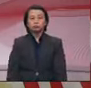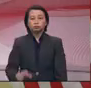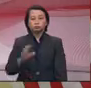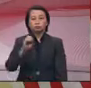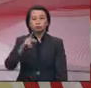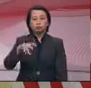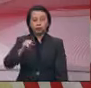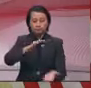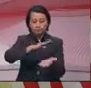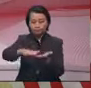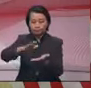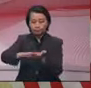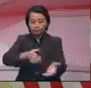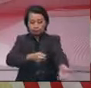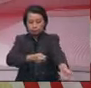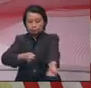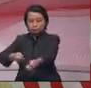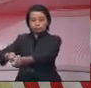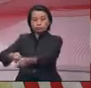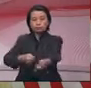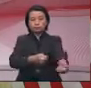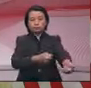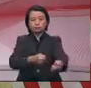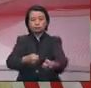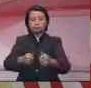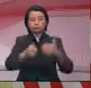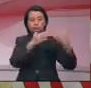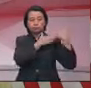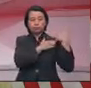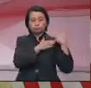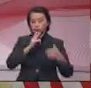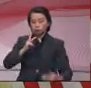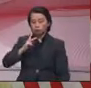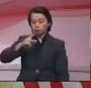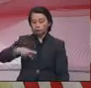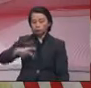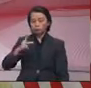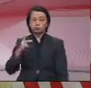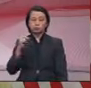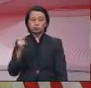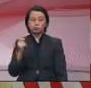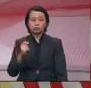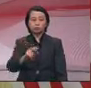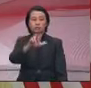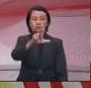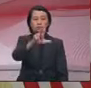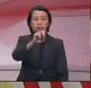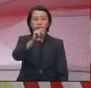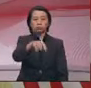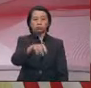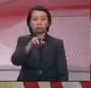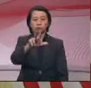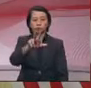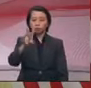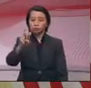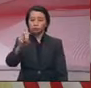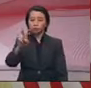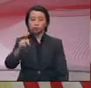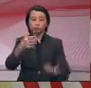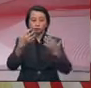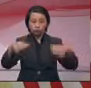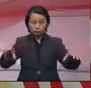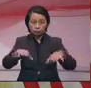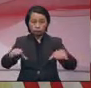Ops sanitasi awam di bawah kawal selia KPKT sejak 30 Mac 2020